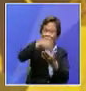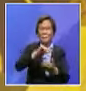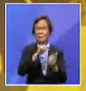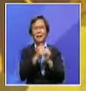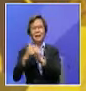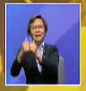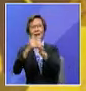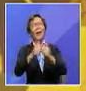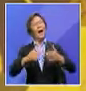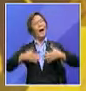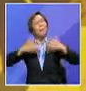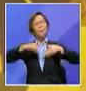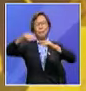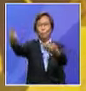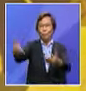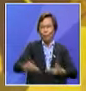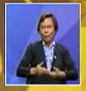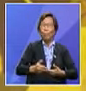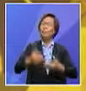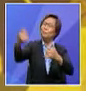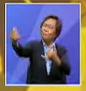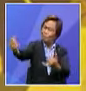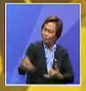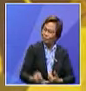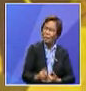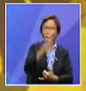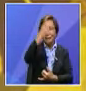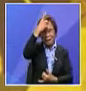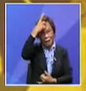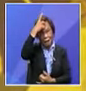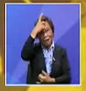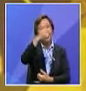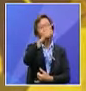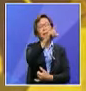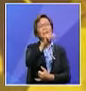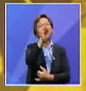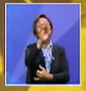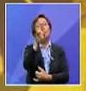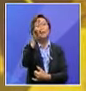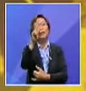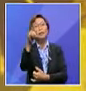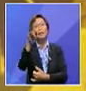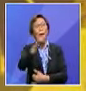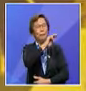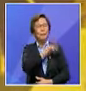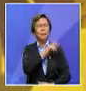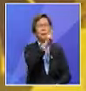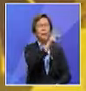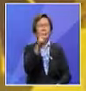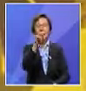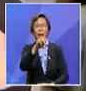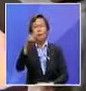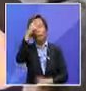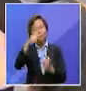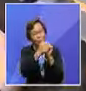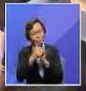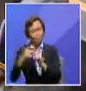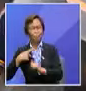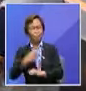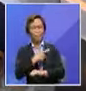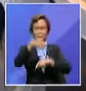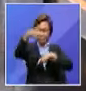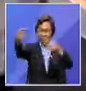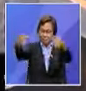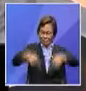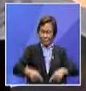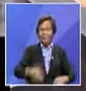saya dengan amat berbesar hati mempersilakan dan juga menjemput Yang Berhormat Datuk Saifuddin Abdullah, Menteri Komunikasi dan Multimedia untuk bersama dengan kami di studio pada pagi